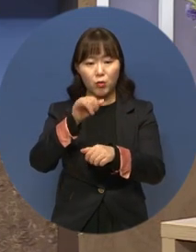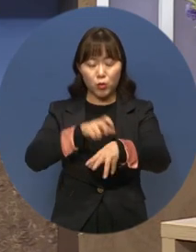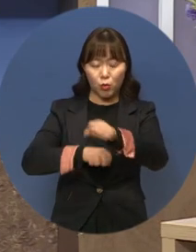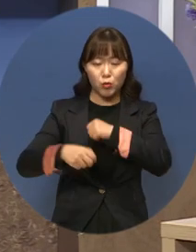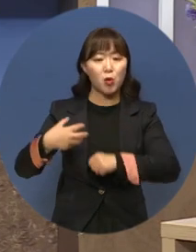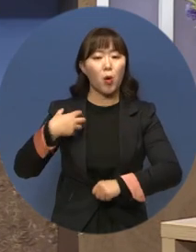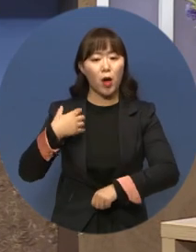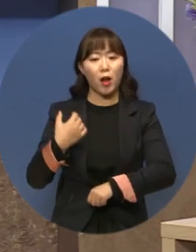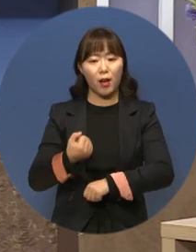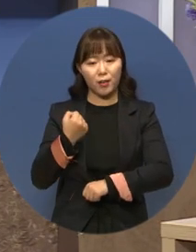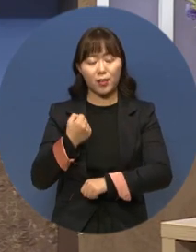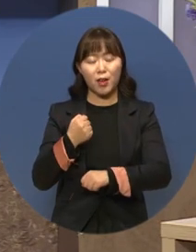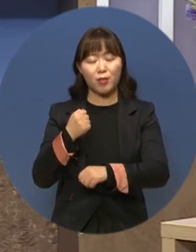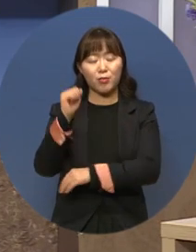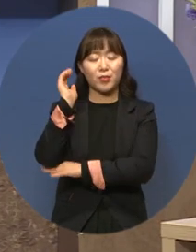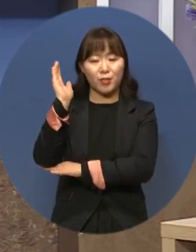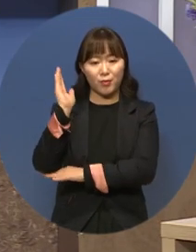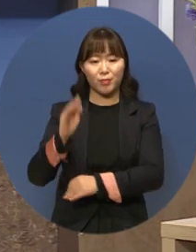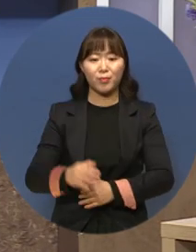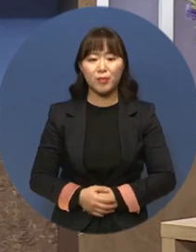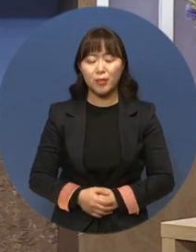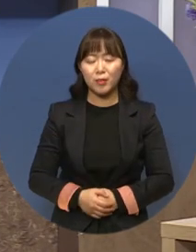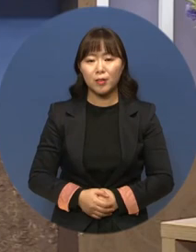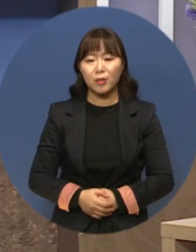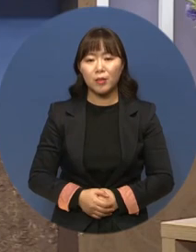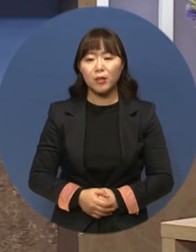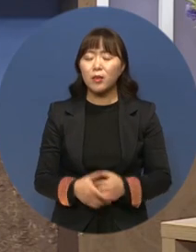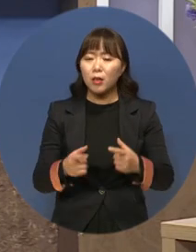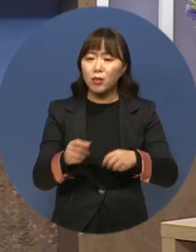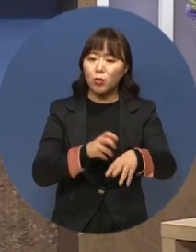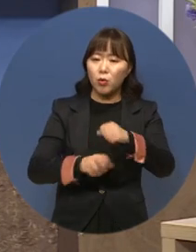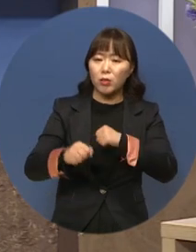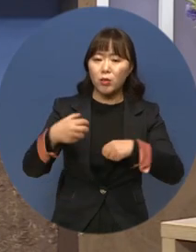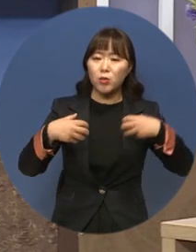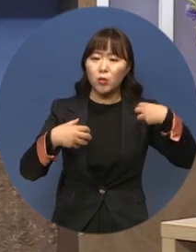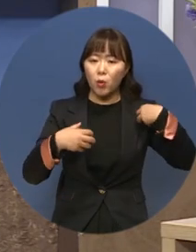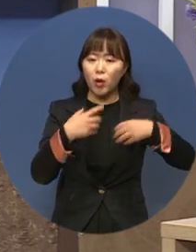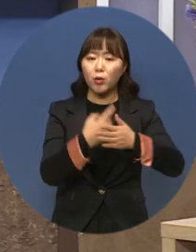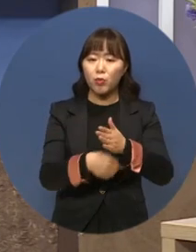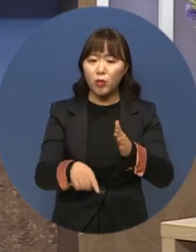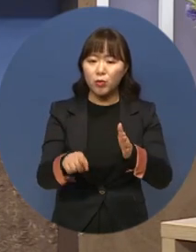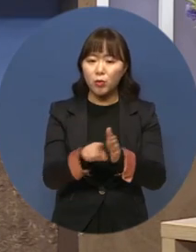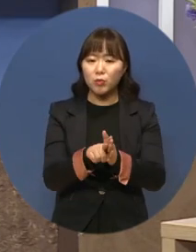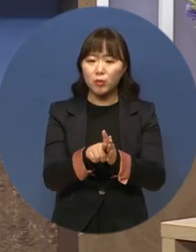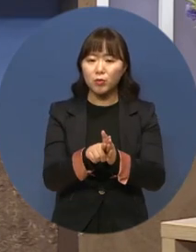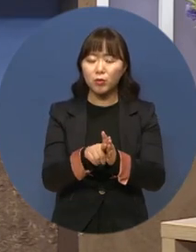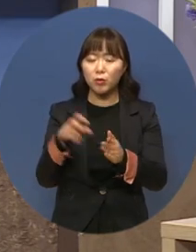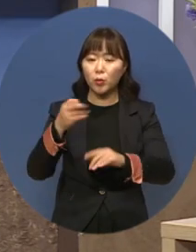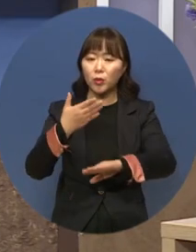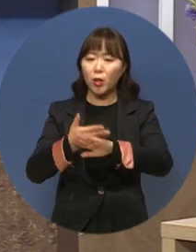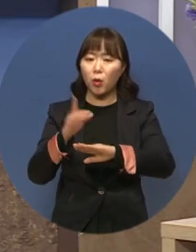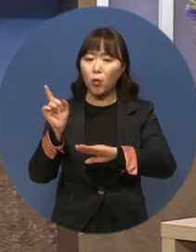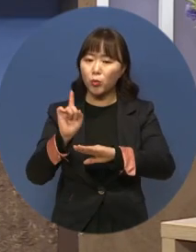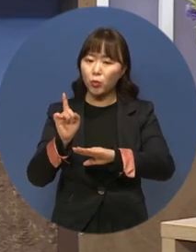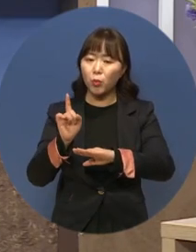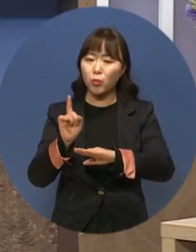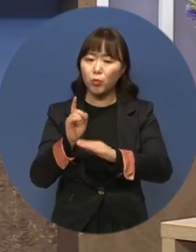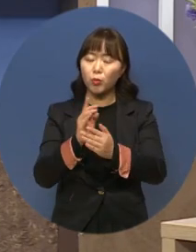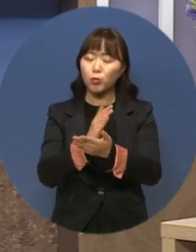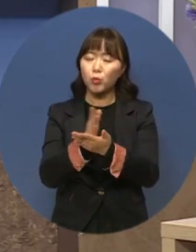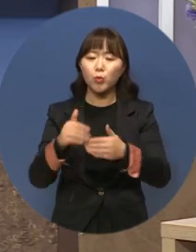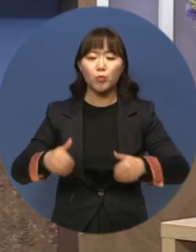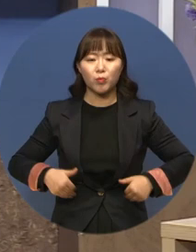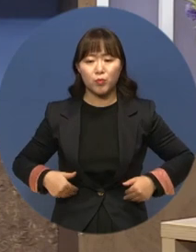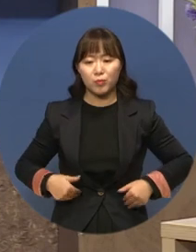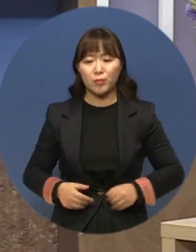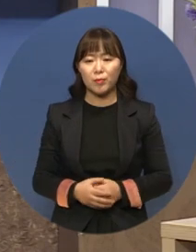역할들을 하겠다 이렇게 말씀을 해주셨는데요. 이런 적극적인 역할을 하기 위해서는 또 다른 또 어떤 것들이